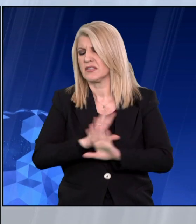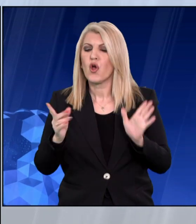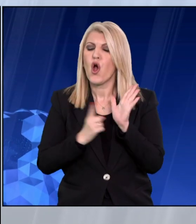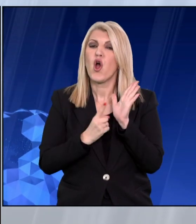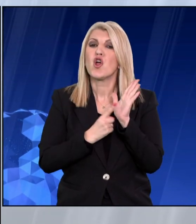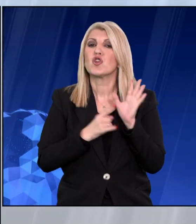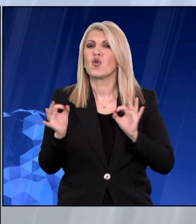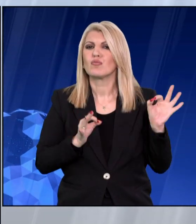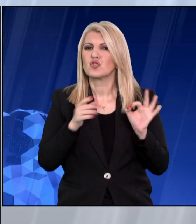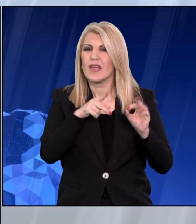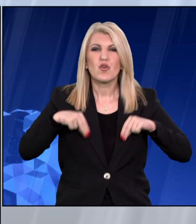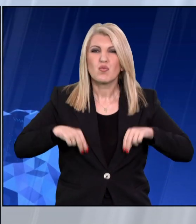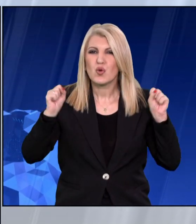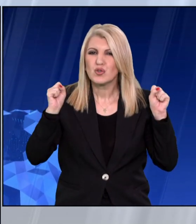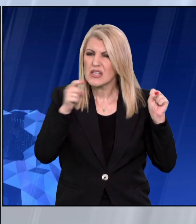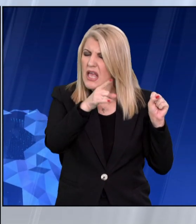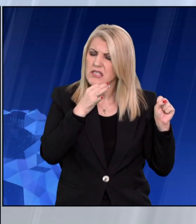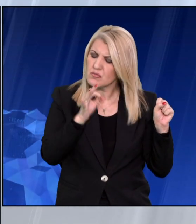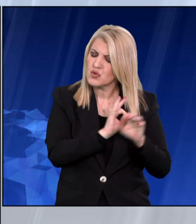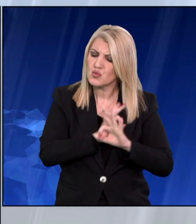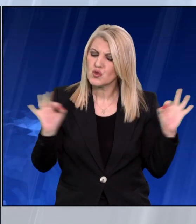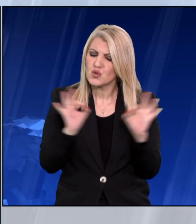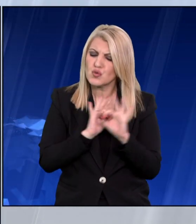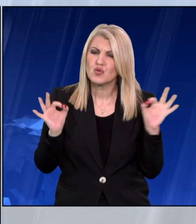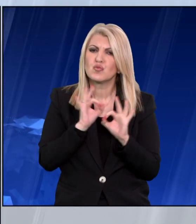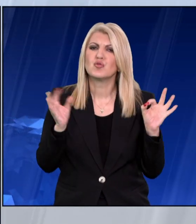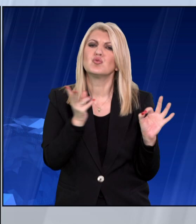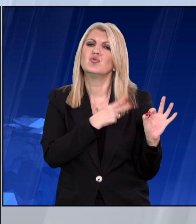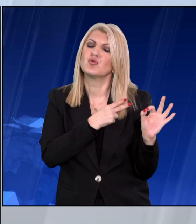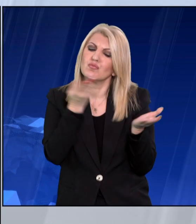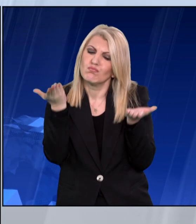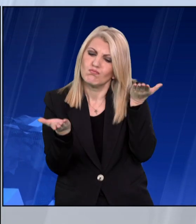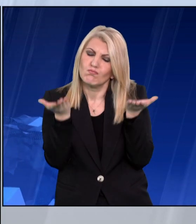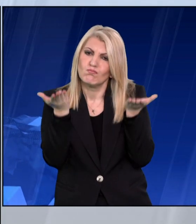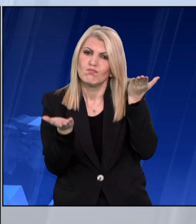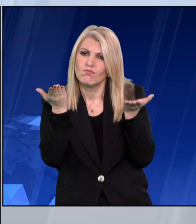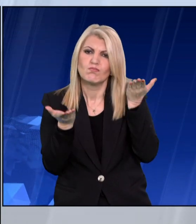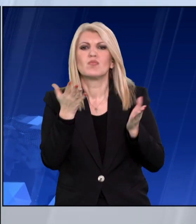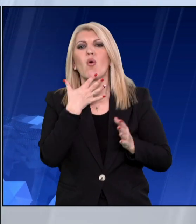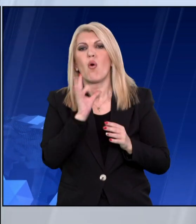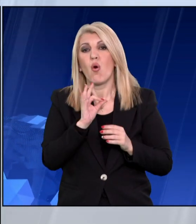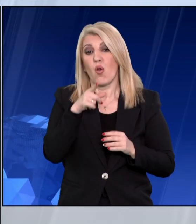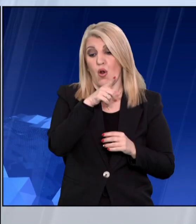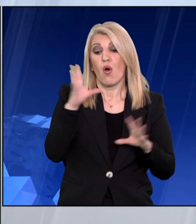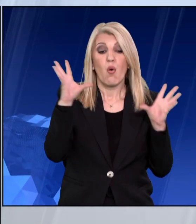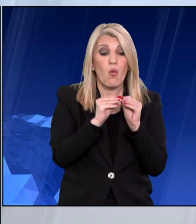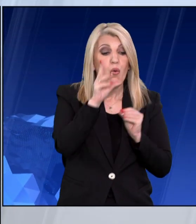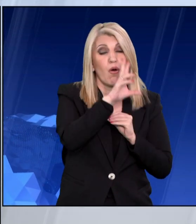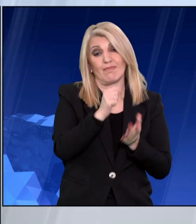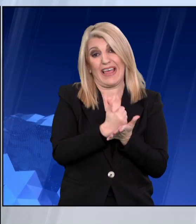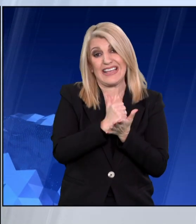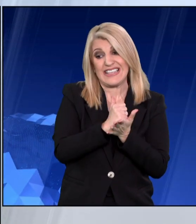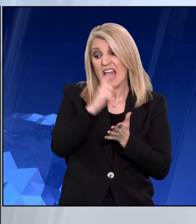υπουργός υγείας άδωνης γιρ δης είναι ισορροπημένο τόσο γιατί δεν υιοθετεί την παρένθετη μητέρα για τα ομόφυλα ζευγάρια όσο και γιατί δεν